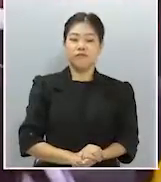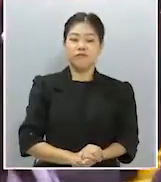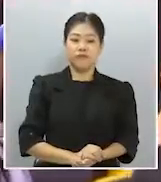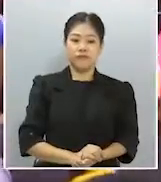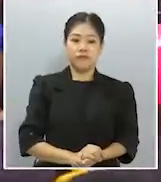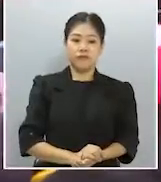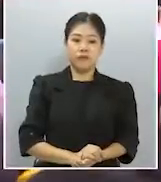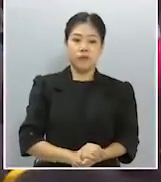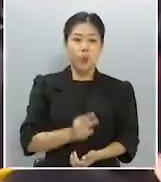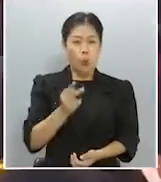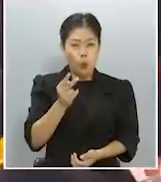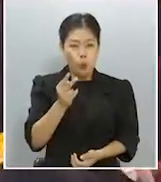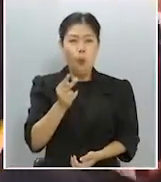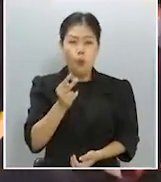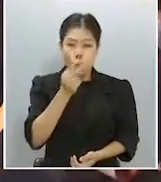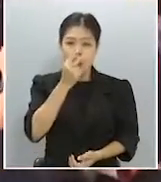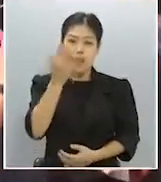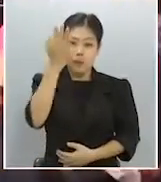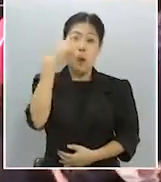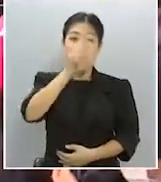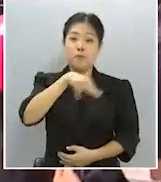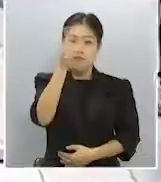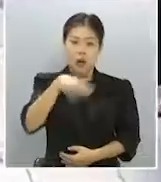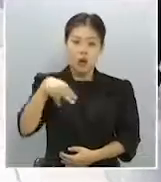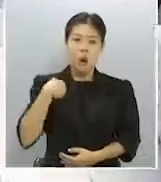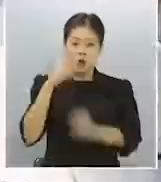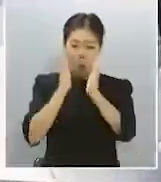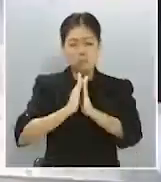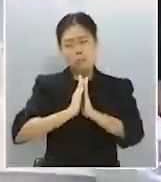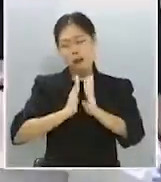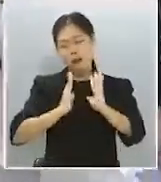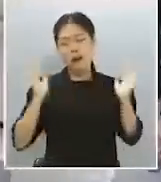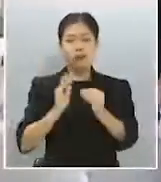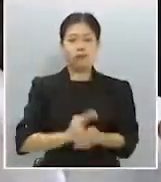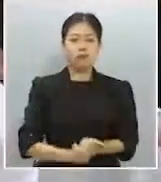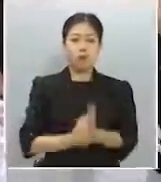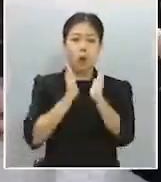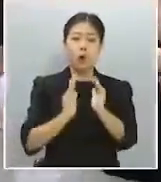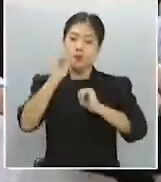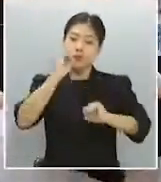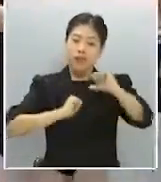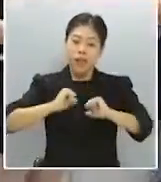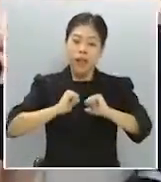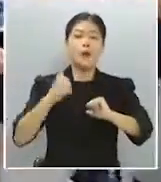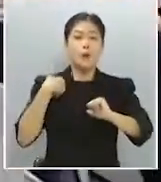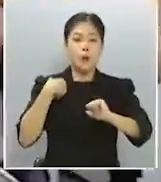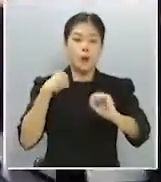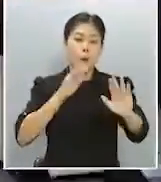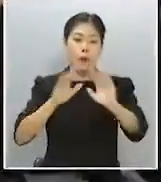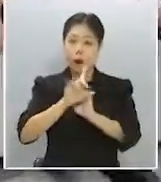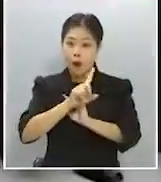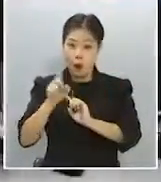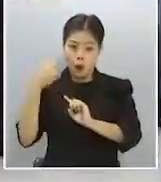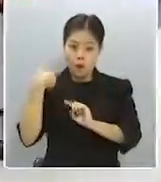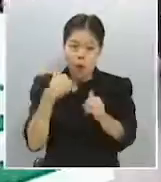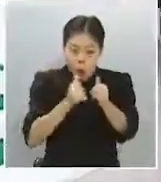โอ้โหคุณผู้ชมครับที่พารากอนเมื่อวานคนเยอะมากโอ้ดารานักแสดงเกือบร้อยนะครับแล้วก็ต้องบอกฮะก่อน